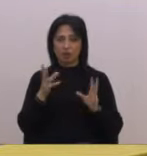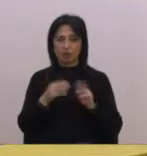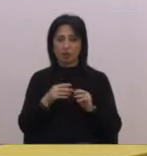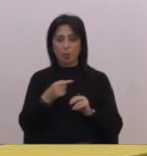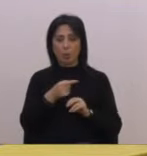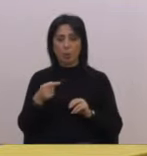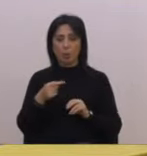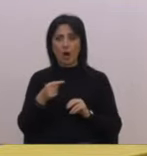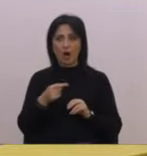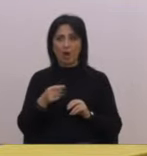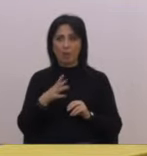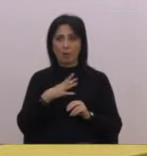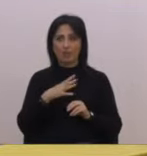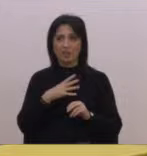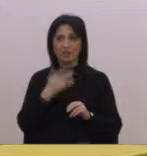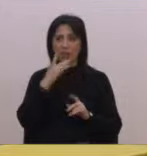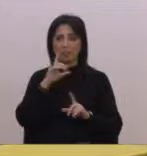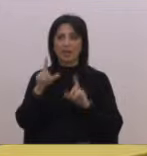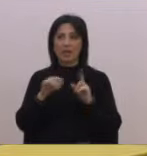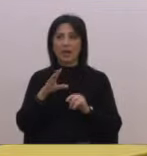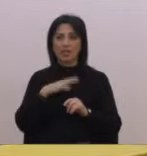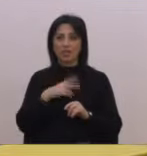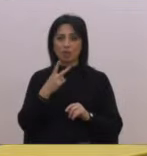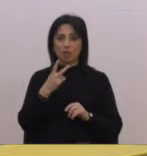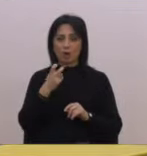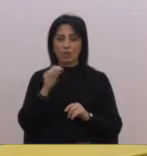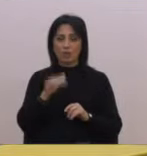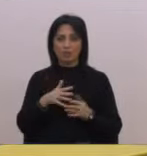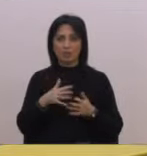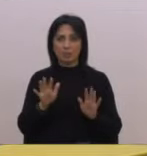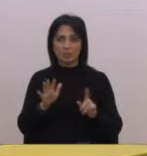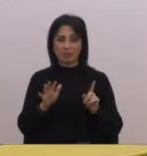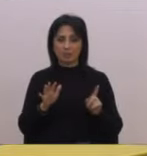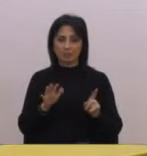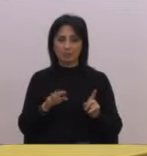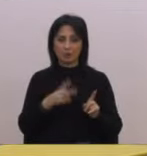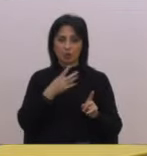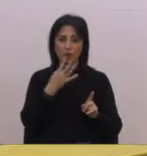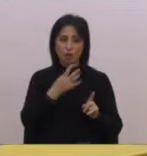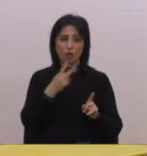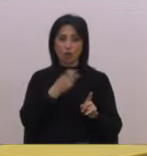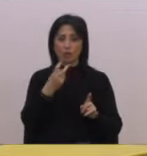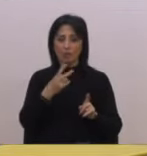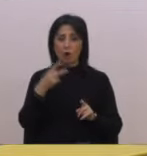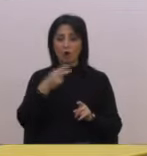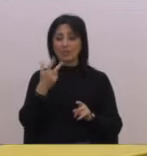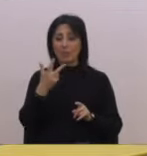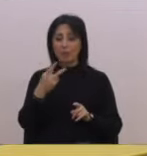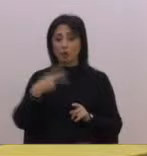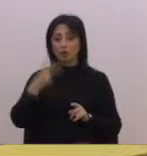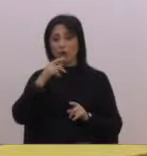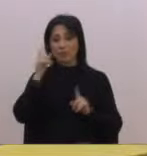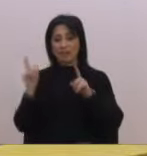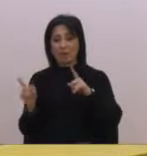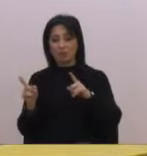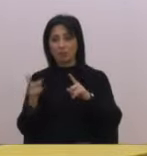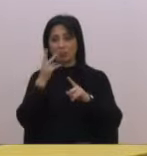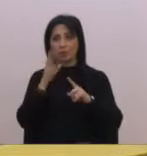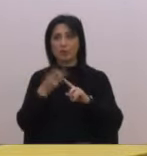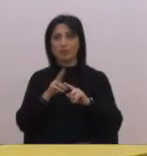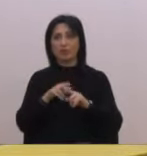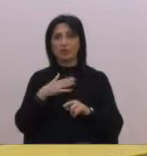უარყოფითი სალდო მიგრაციული იყო 200 000-ზე მეტი, Holo orientat samet os daurt lepsi, miuhele